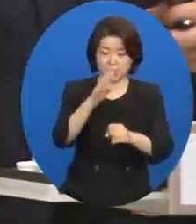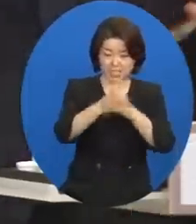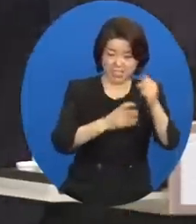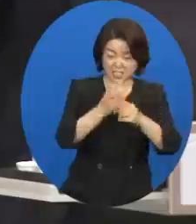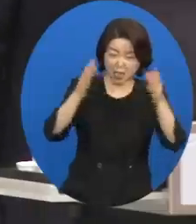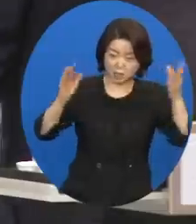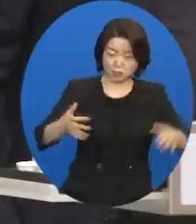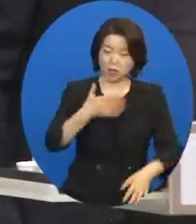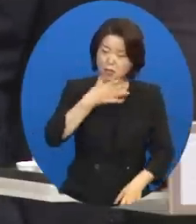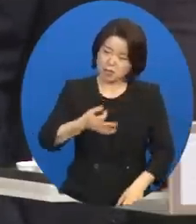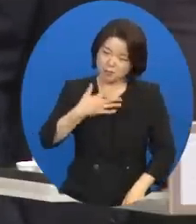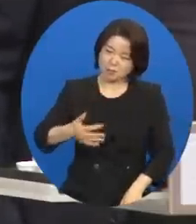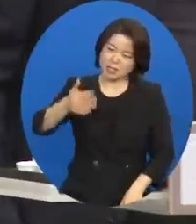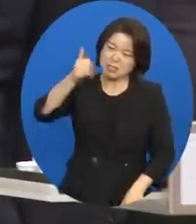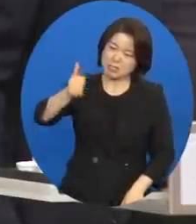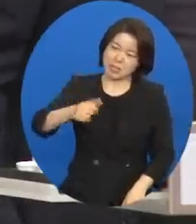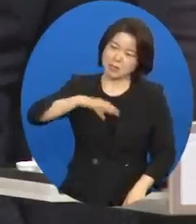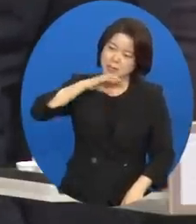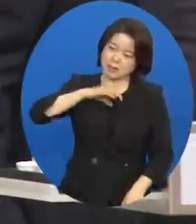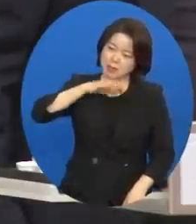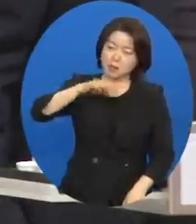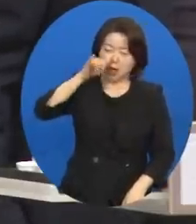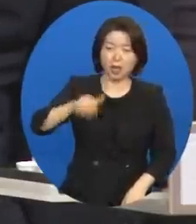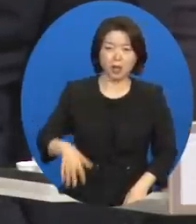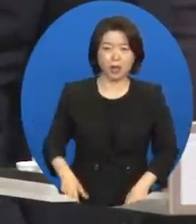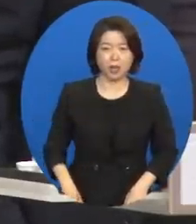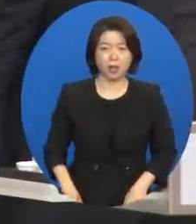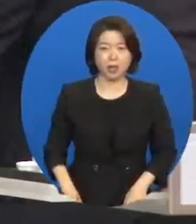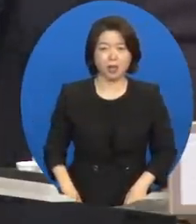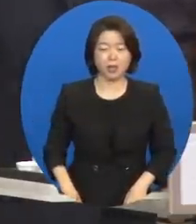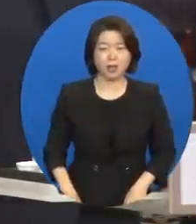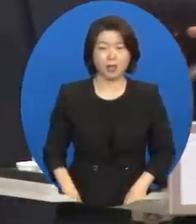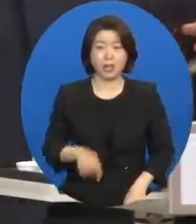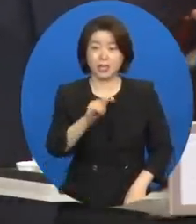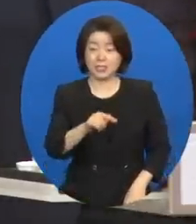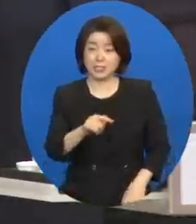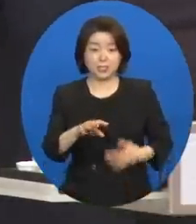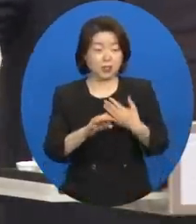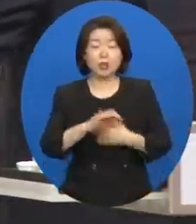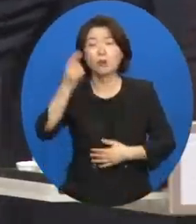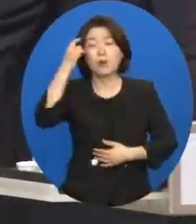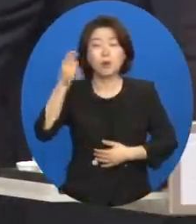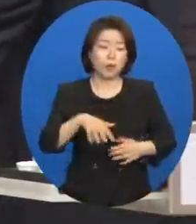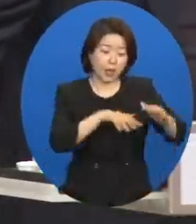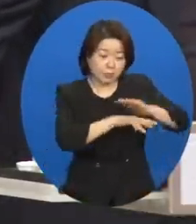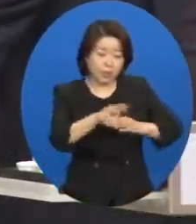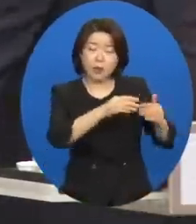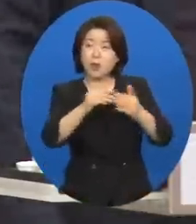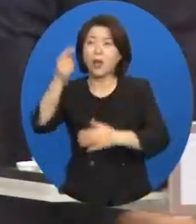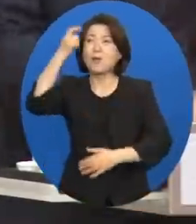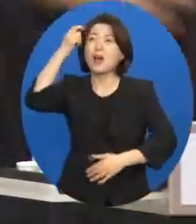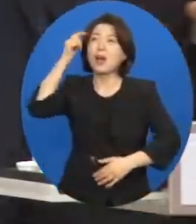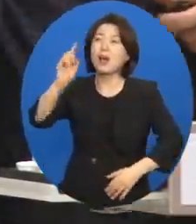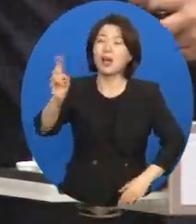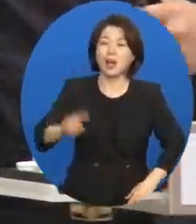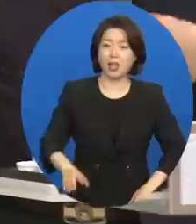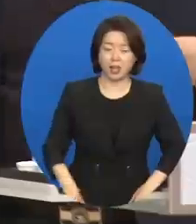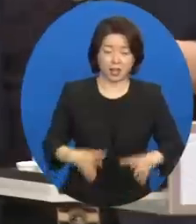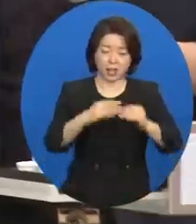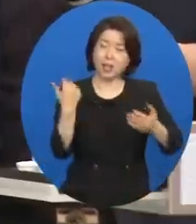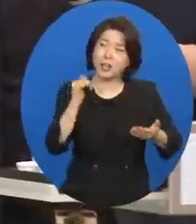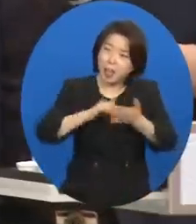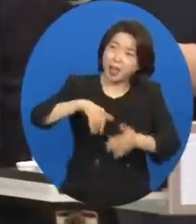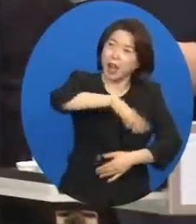광야 내내 불행의 주인공이 됐어요. 광야 내내 이럴 거면 왜 끌어냈냐 이거야. 우리 다시 애굽으로